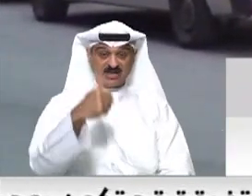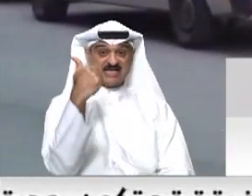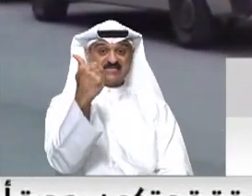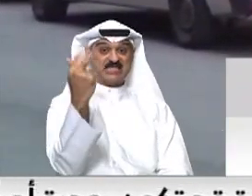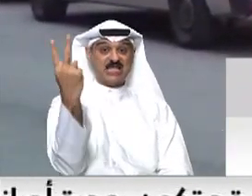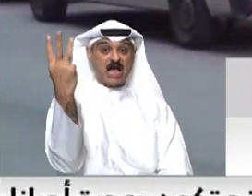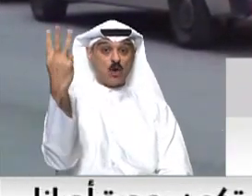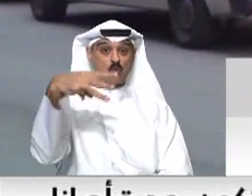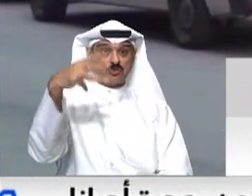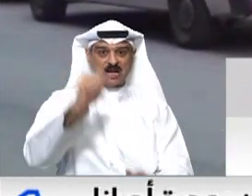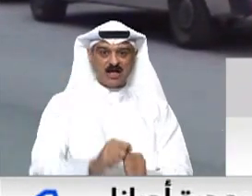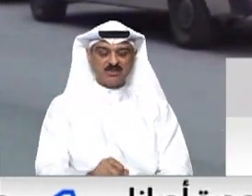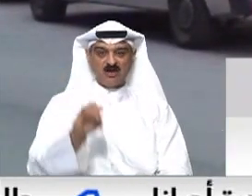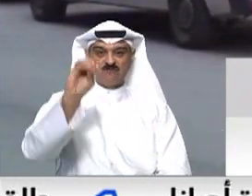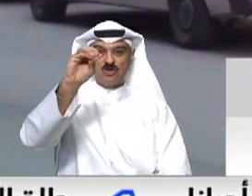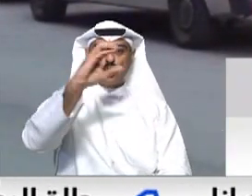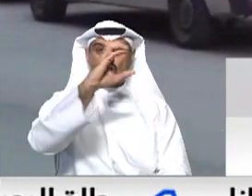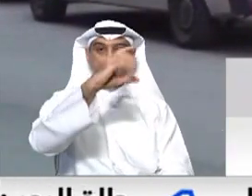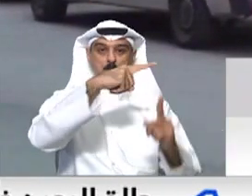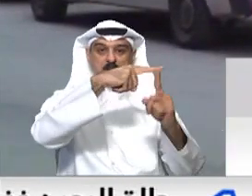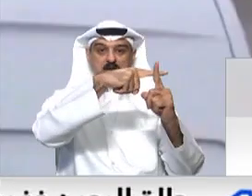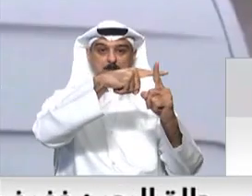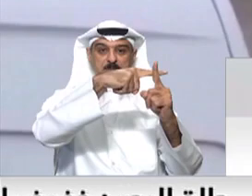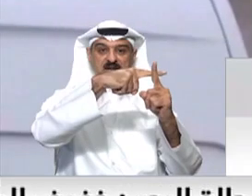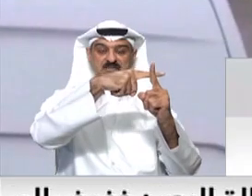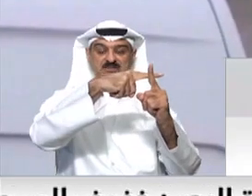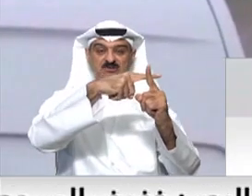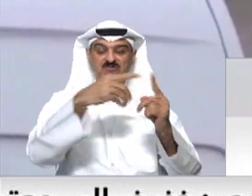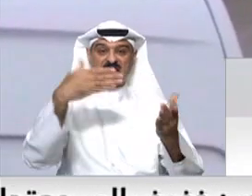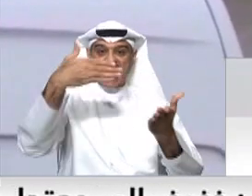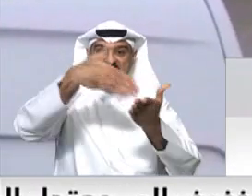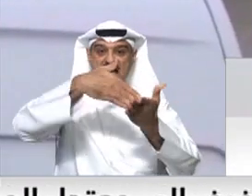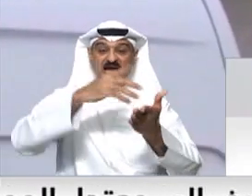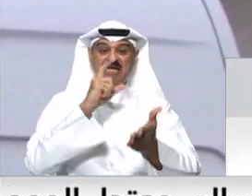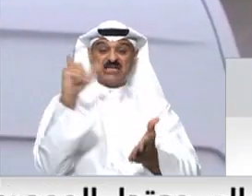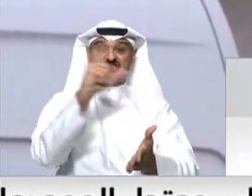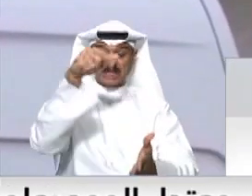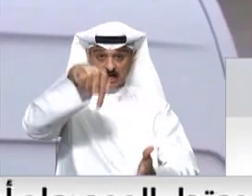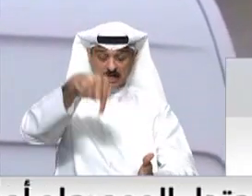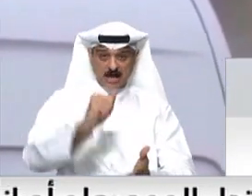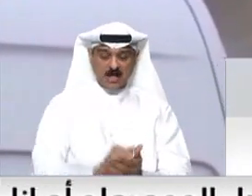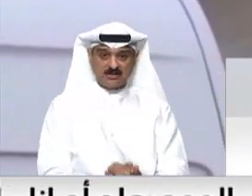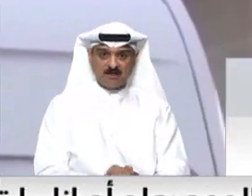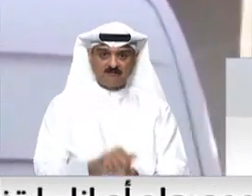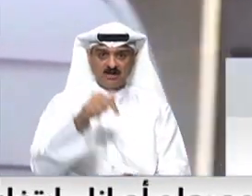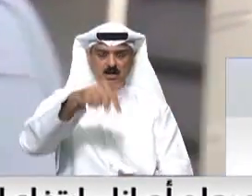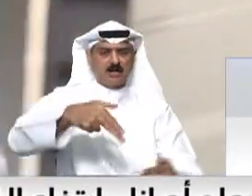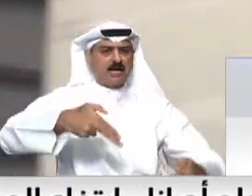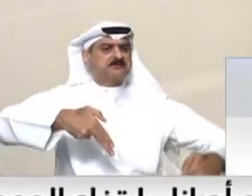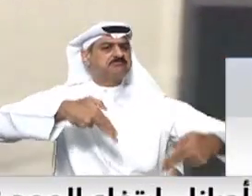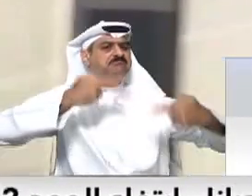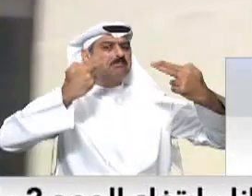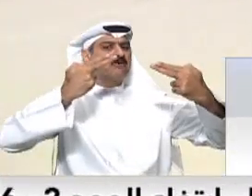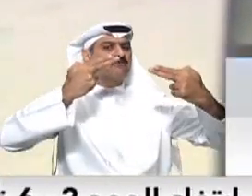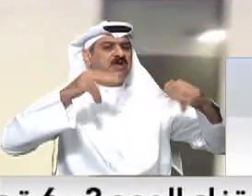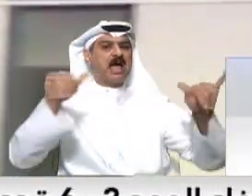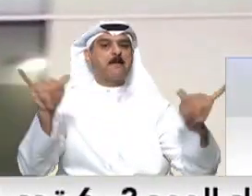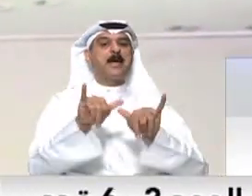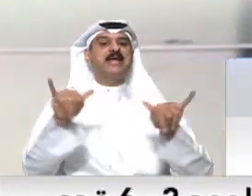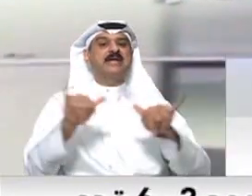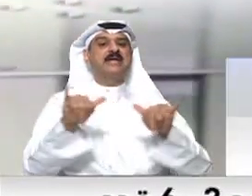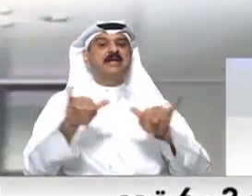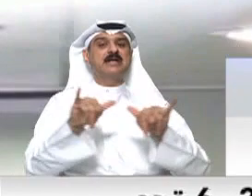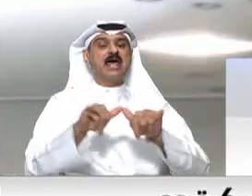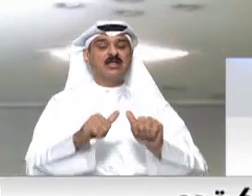لتحالف اوبك بلس المقرر عقدها في ال 30 من نوفمبر الجاري سيكون افتراضيا وليس حضوريا كما كان